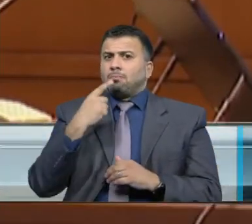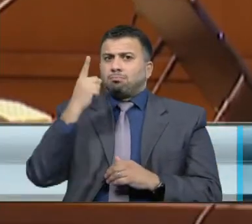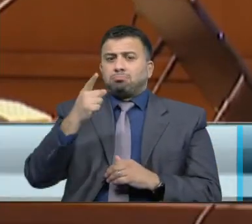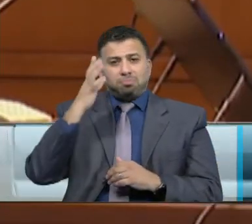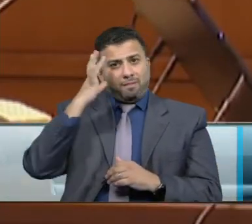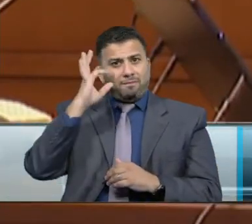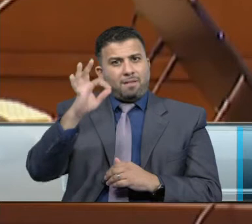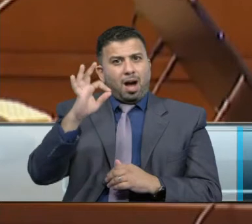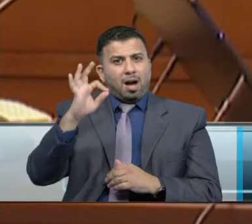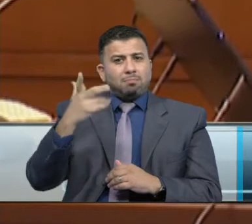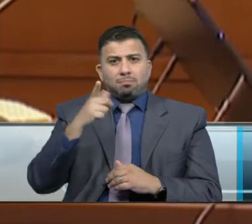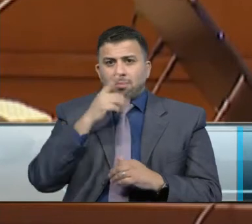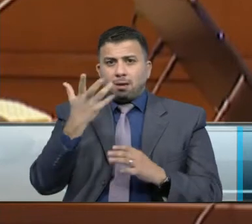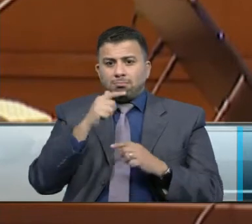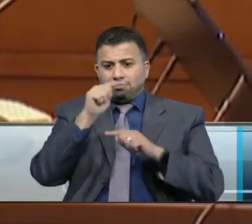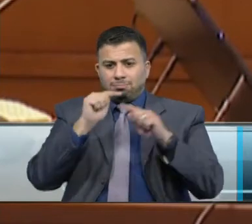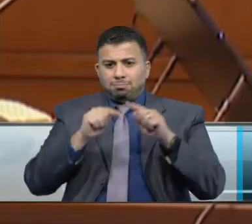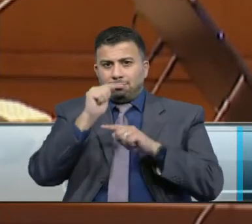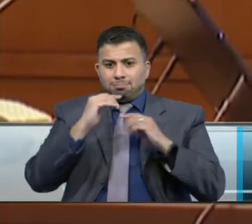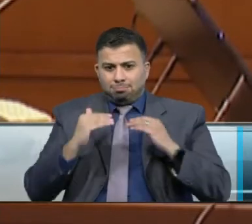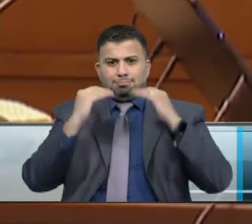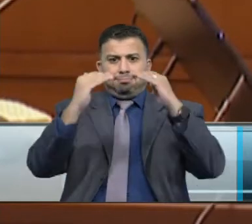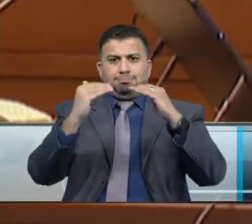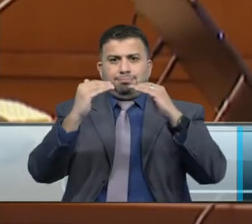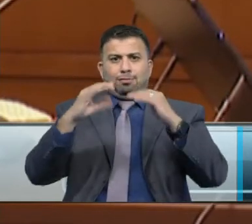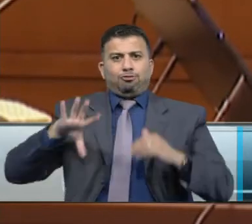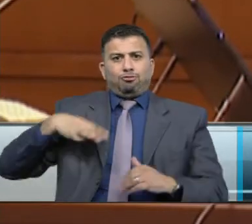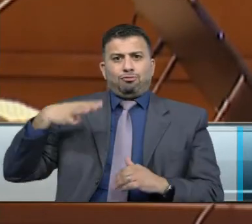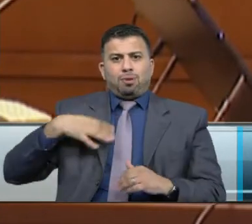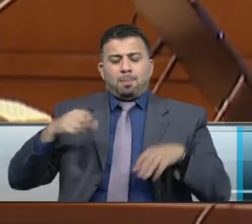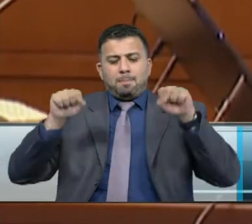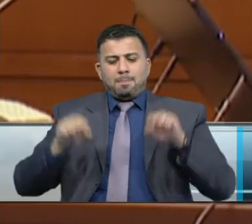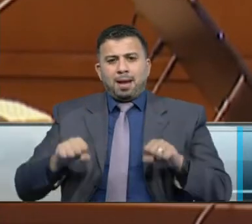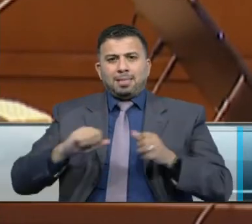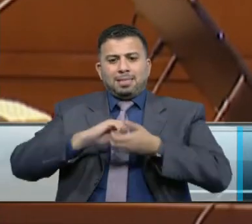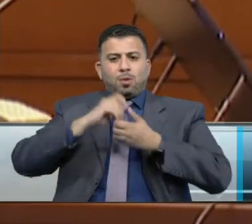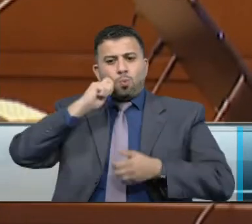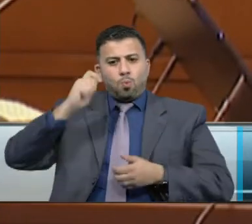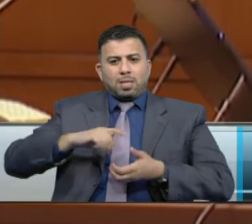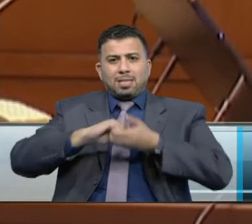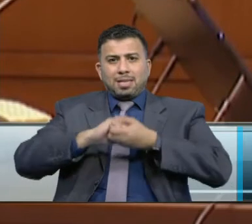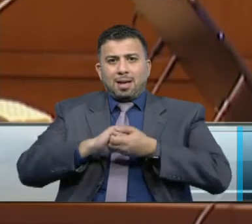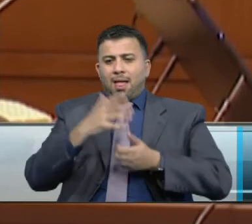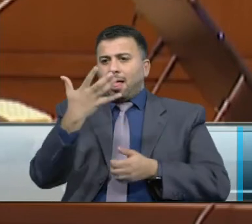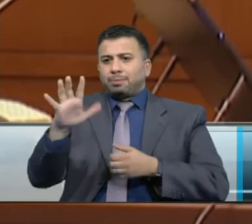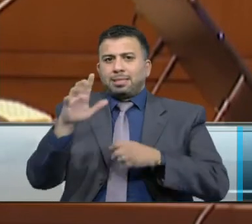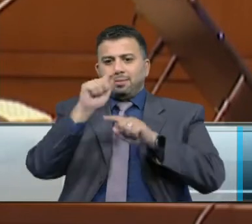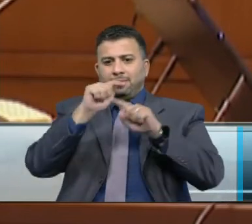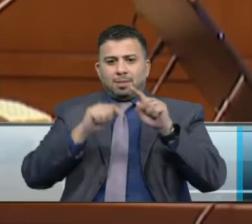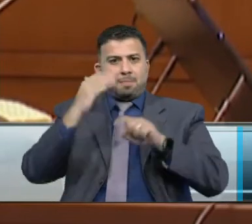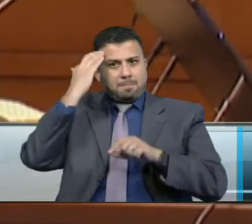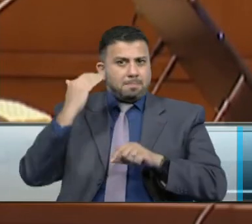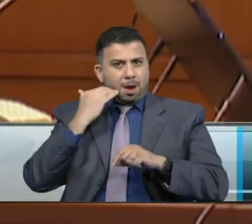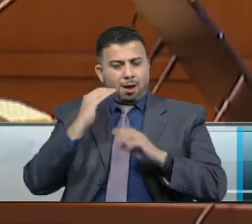القيادة برفع نسبة تمثيل المرأة في المجلس الوطني الاتحادي إلى 50%،